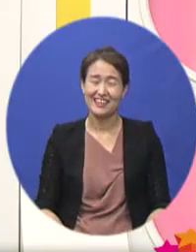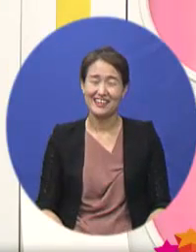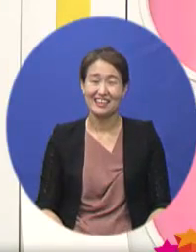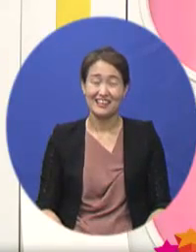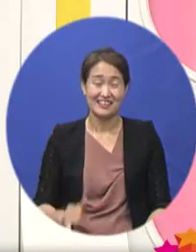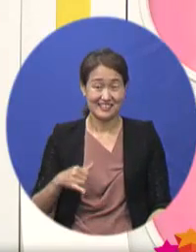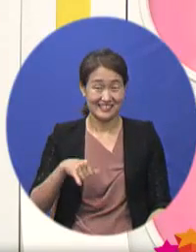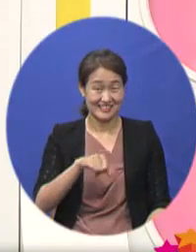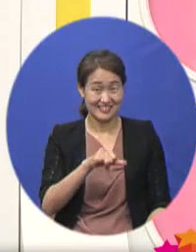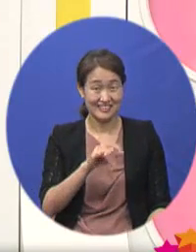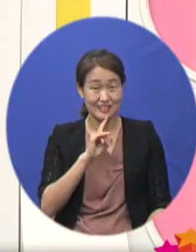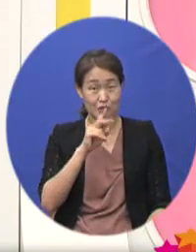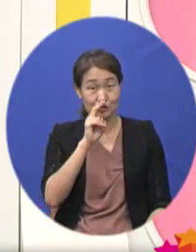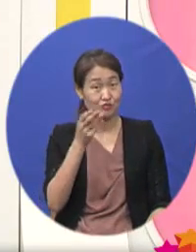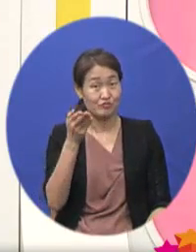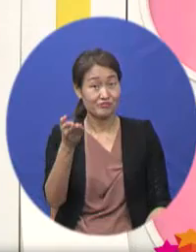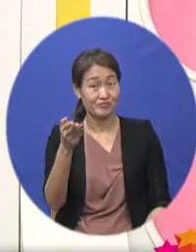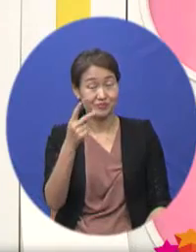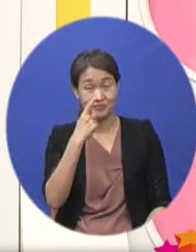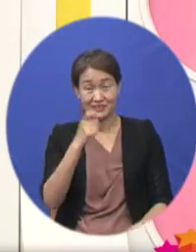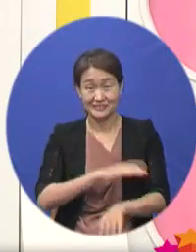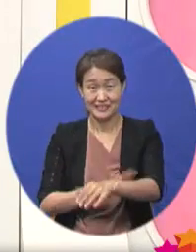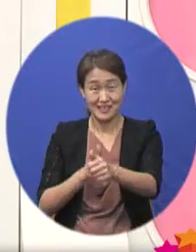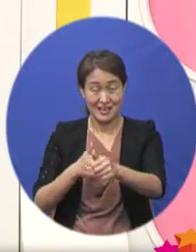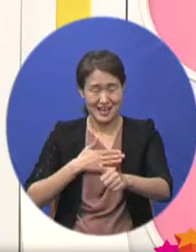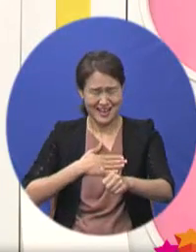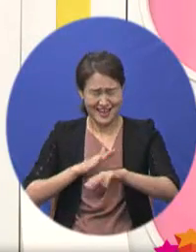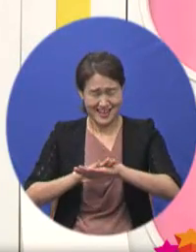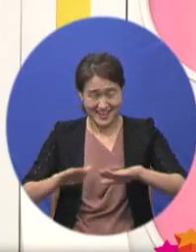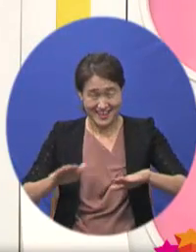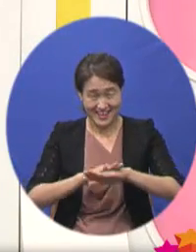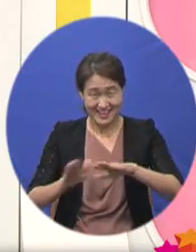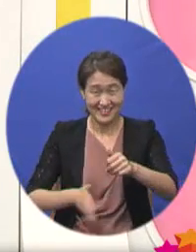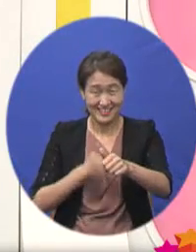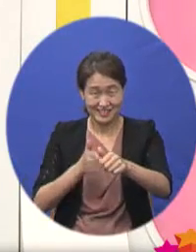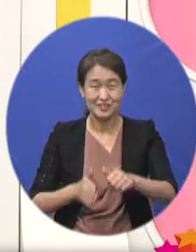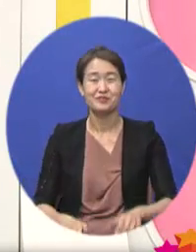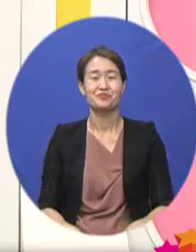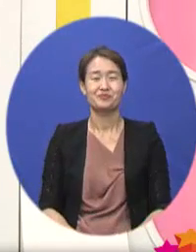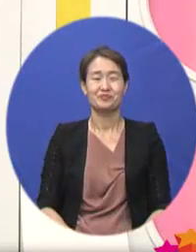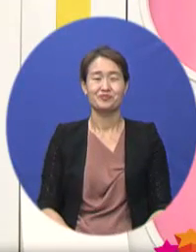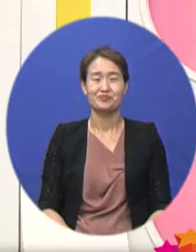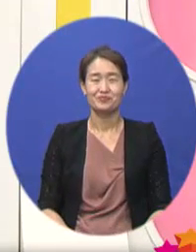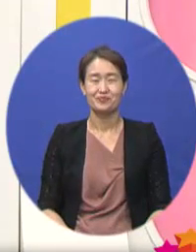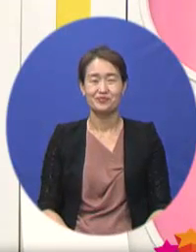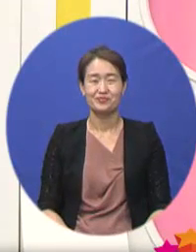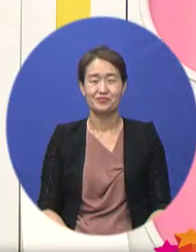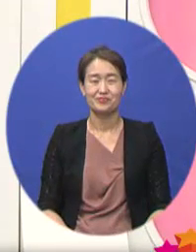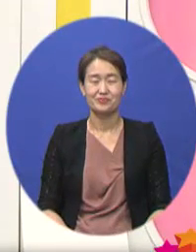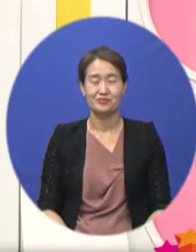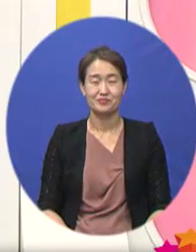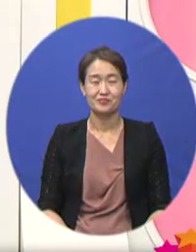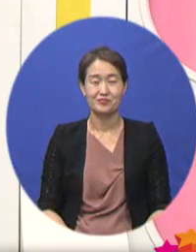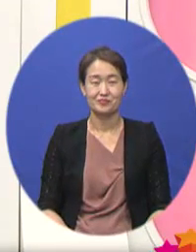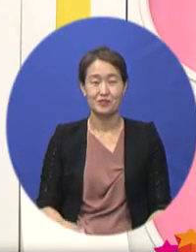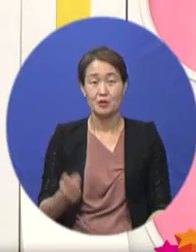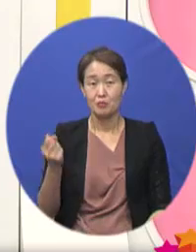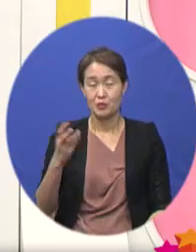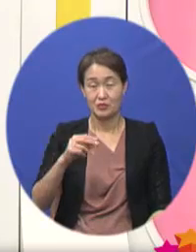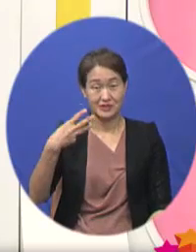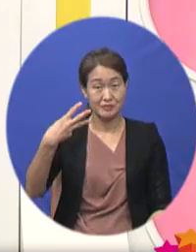이제 노래, 저 음악 드릴게요. 노래 멋지게 해주세요. 딱 마음 푸시고요. 예. 예. 네. 자, 우리 창가